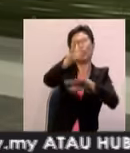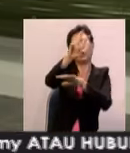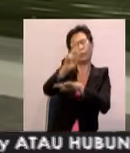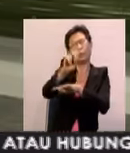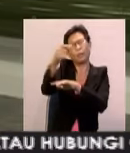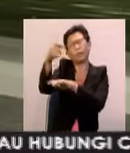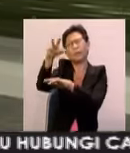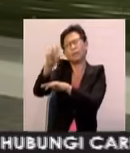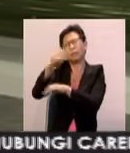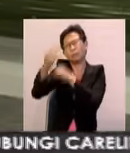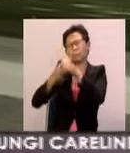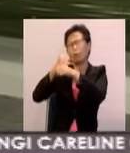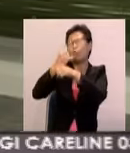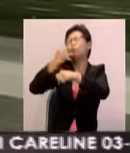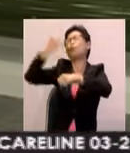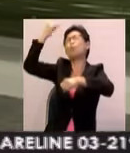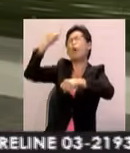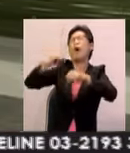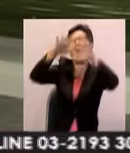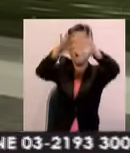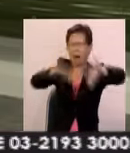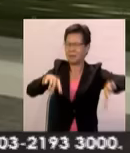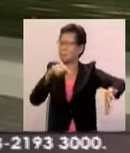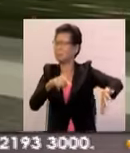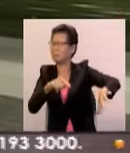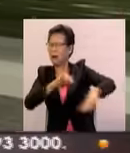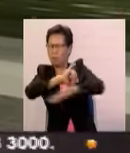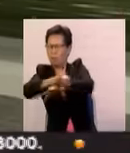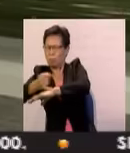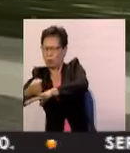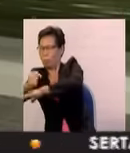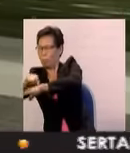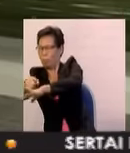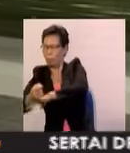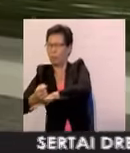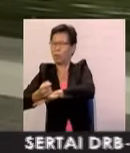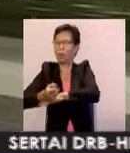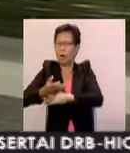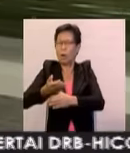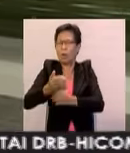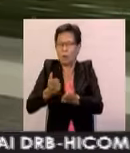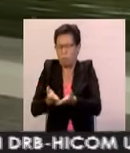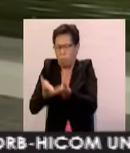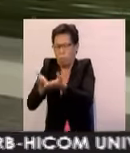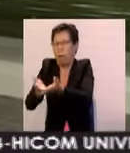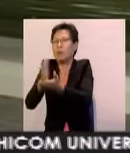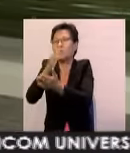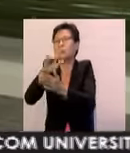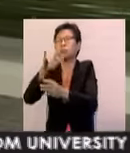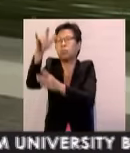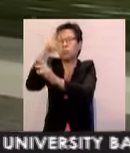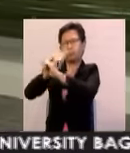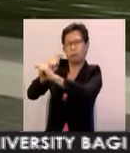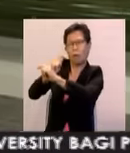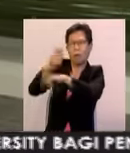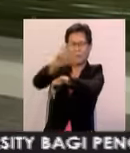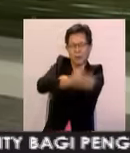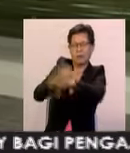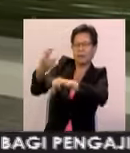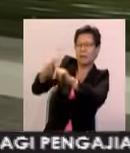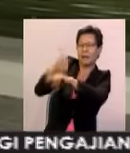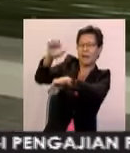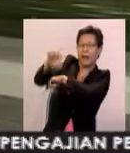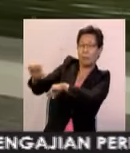20 hingga 30 tahun lalu, ASEAN adalah pengimport utama produk pertahanan negara-negara Eropah. Tetapi sekarang,